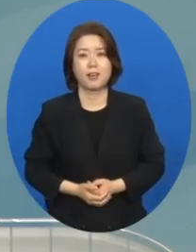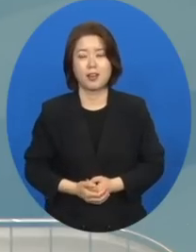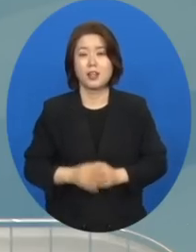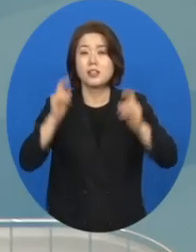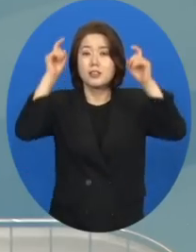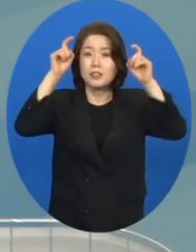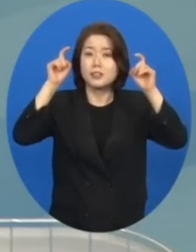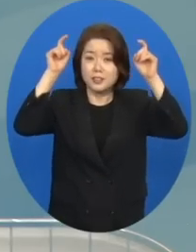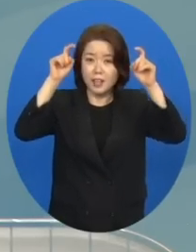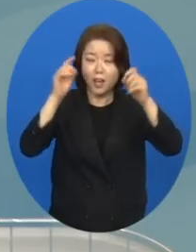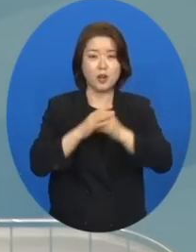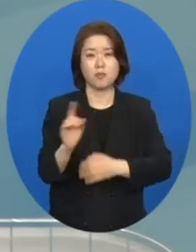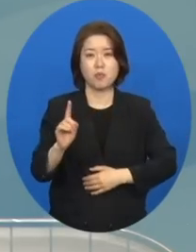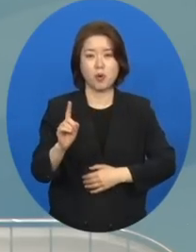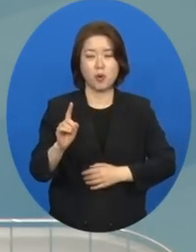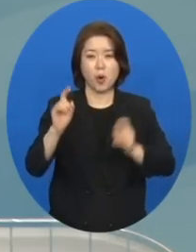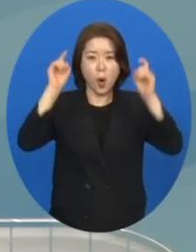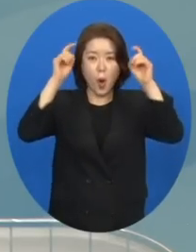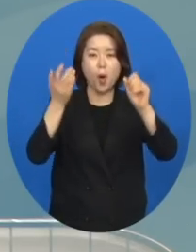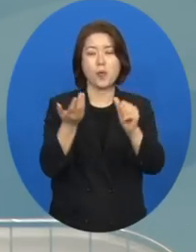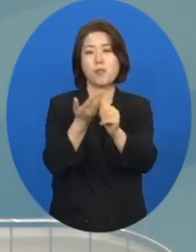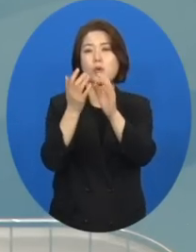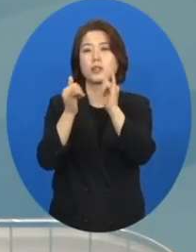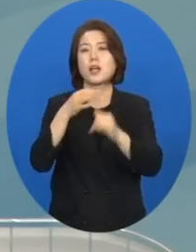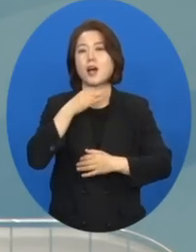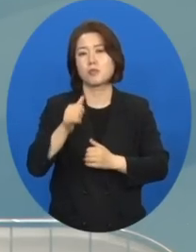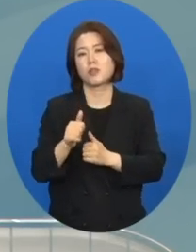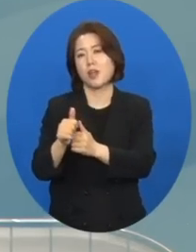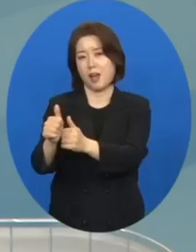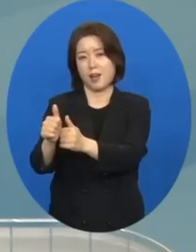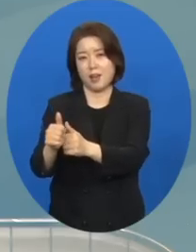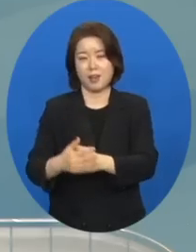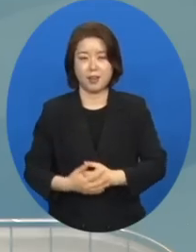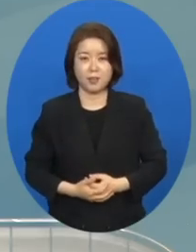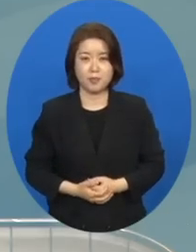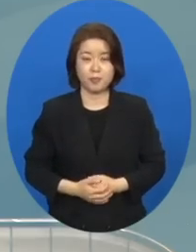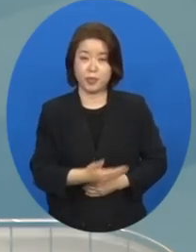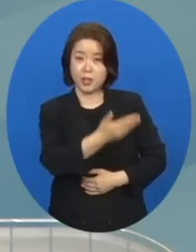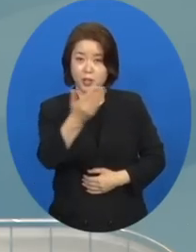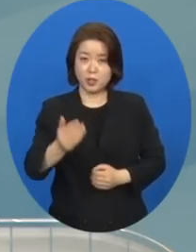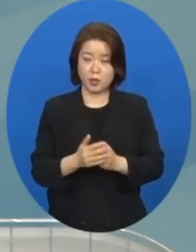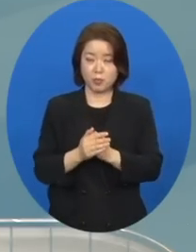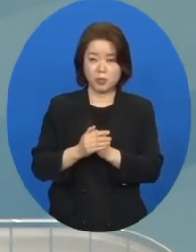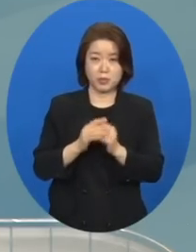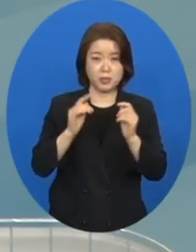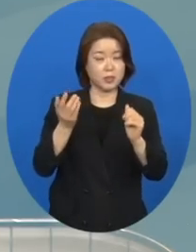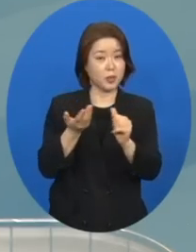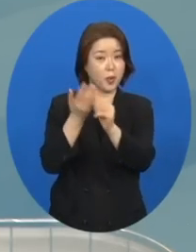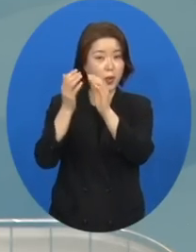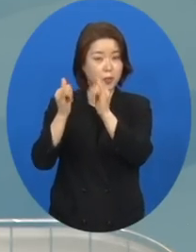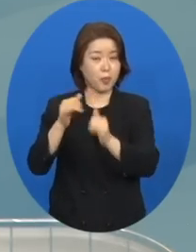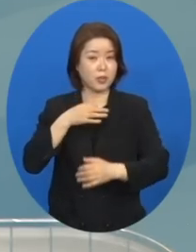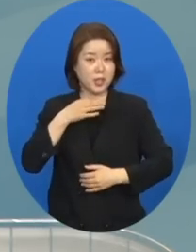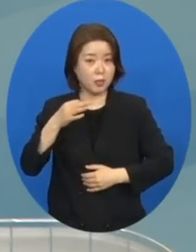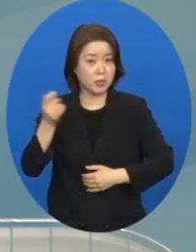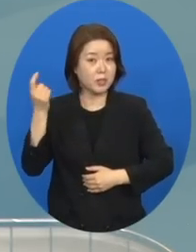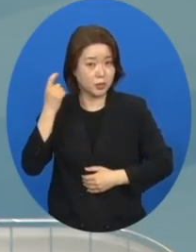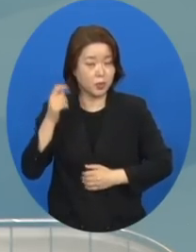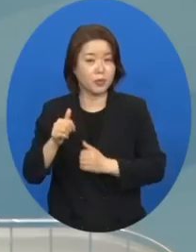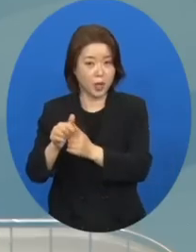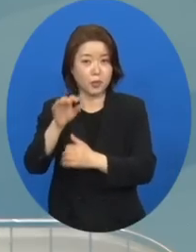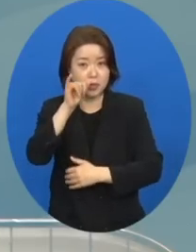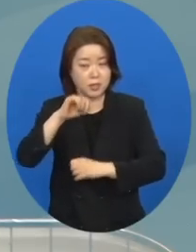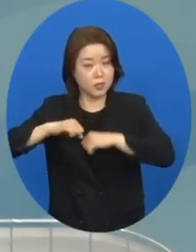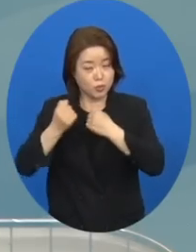양들은 바로 목자의 음성을 따르니 드려요 자 여러분들은 목자의 음성을 들으실 입니까 따르 십니까 순정